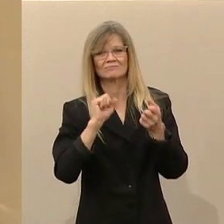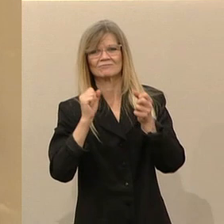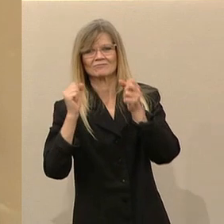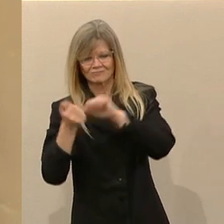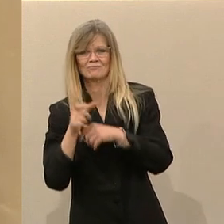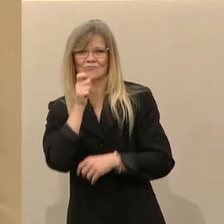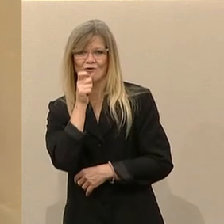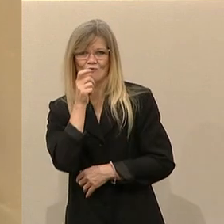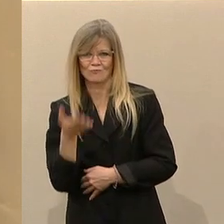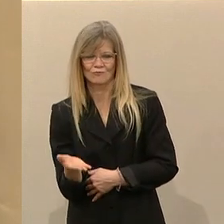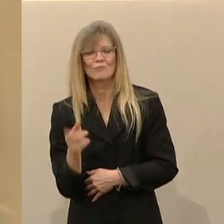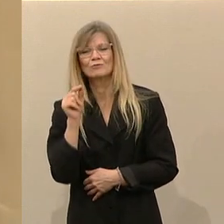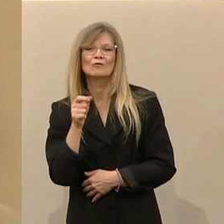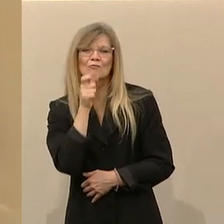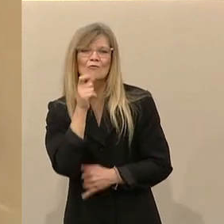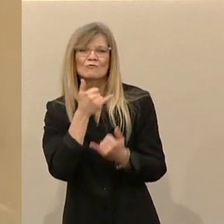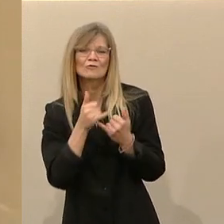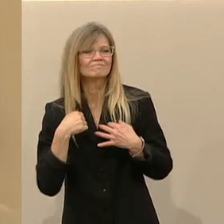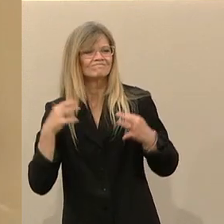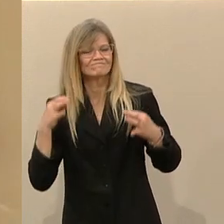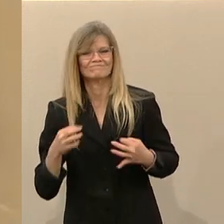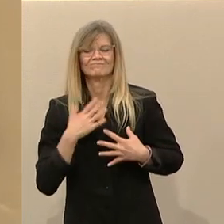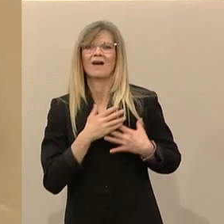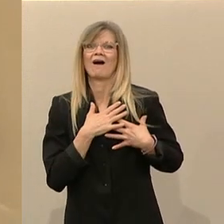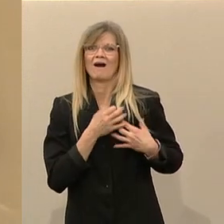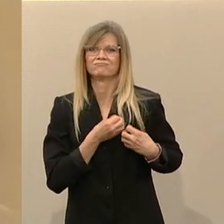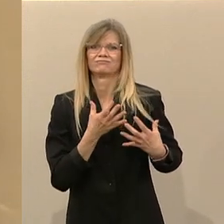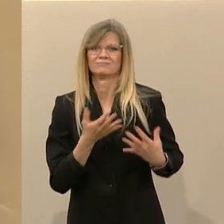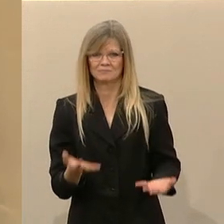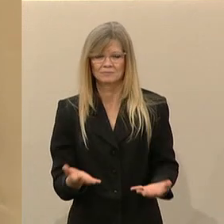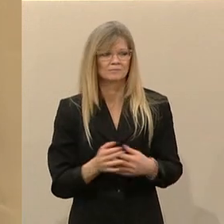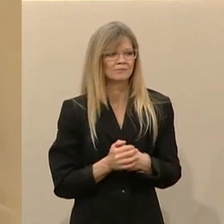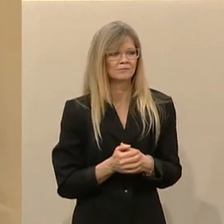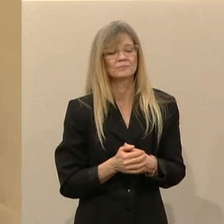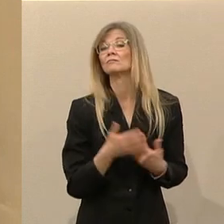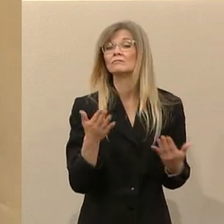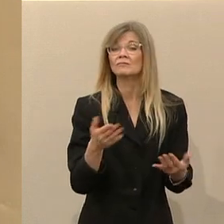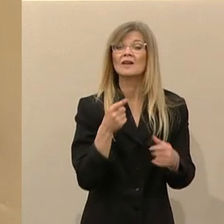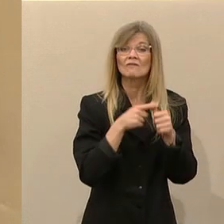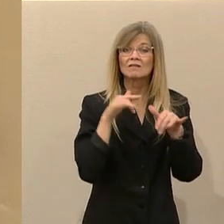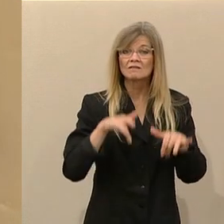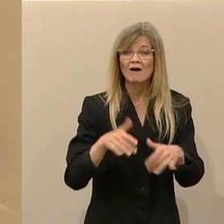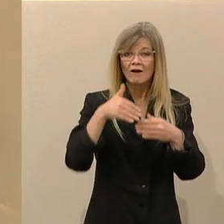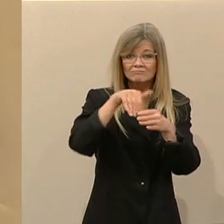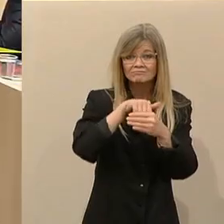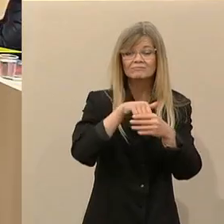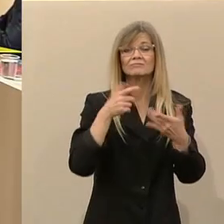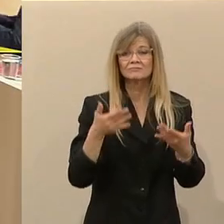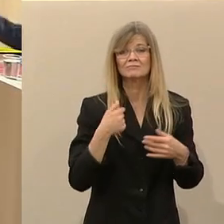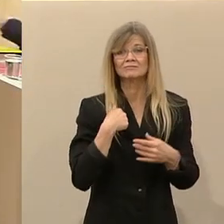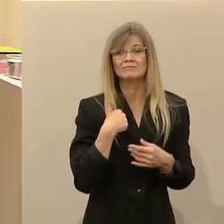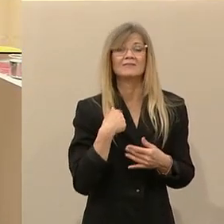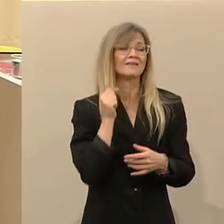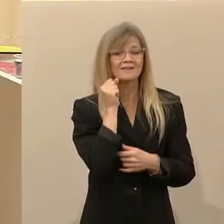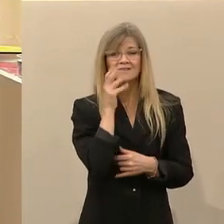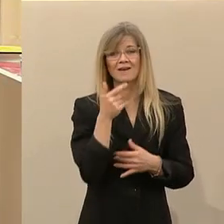ist es eine lebenslange Weiterentwicklung, denn eine Beschäftigung bestätigt uns täglich und motiviert uns. Es